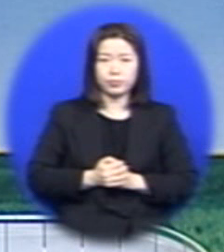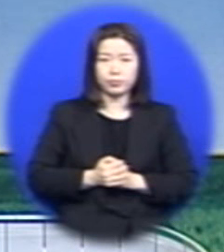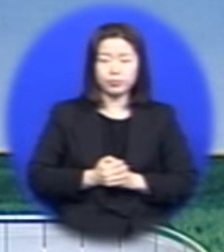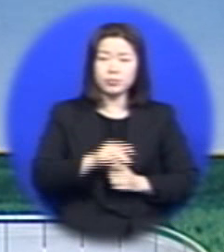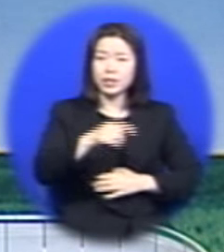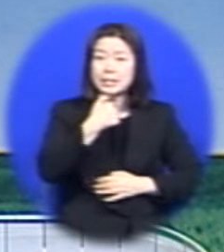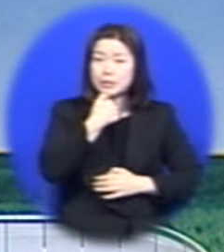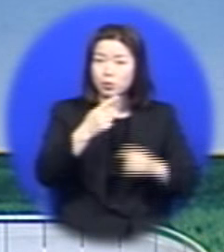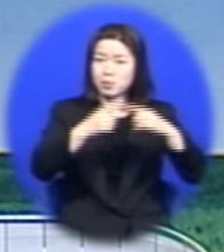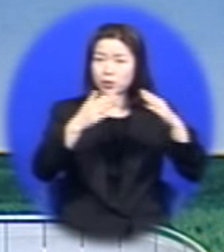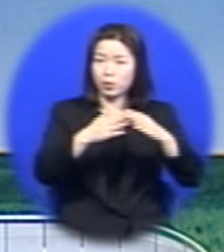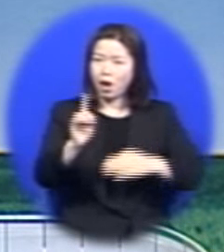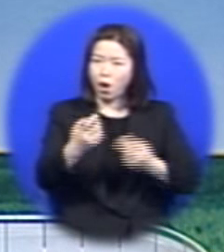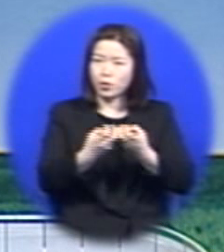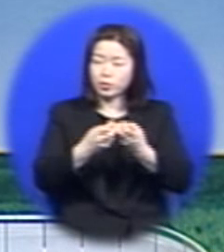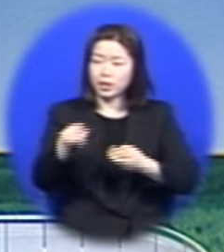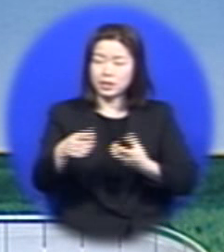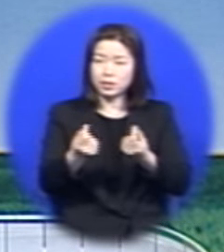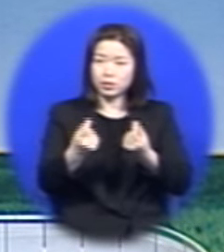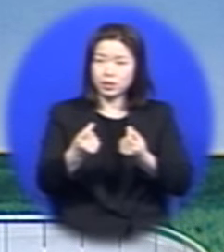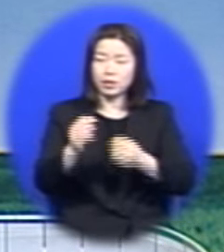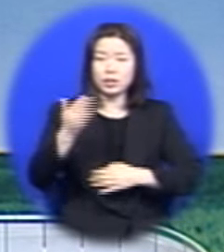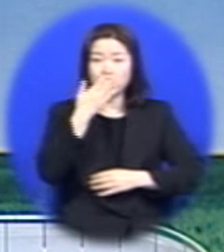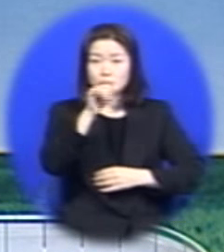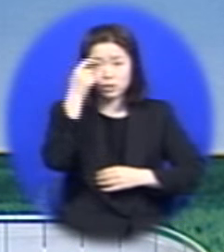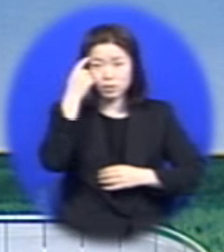이 로마 교회가 어떻게 그렇게 될 수 있었을까요?